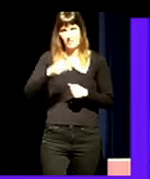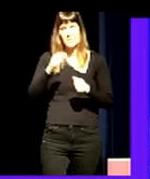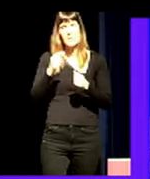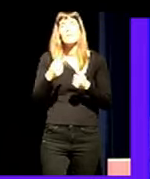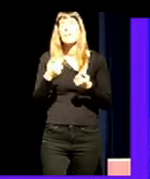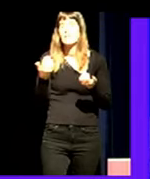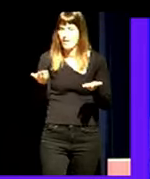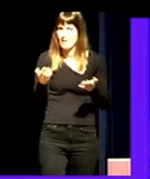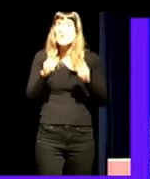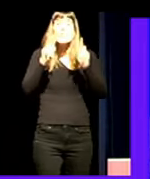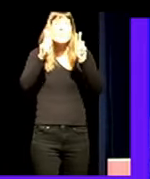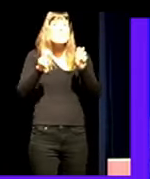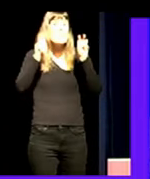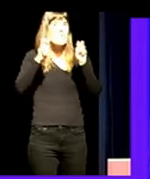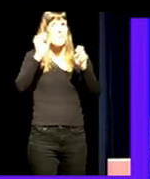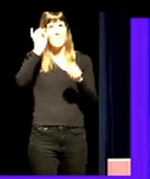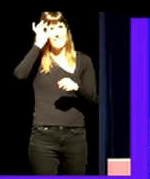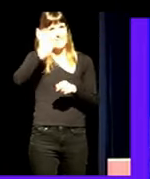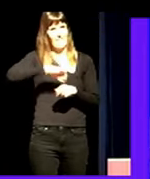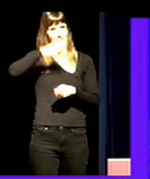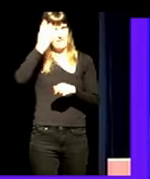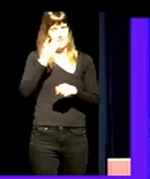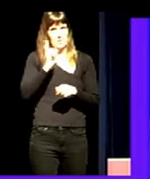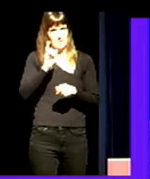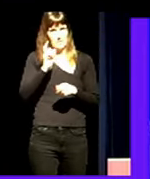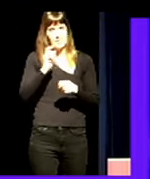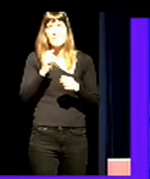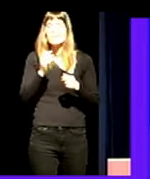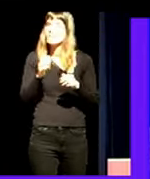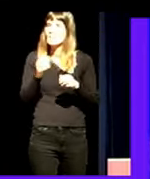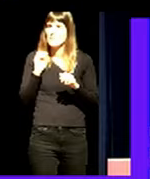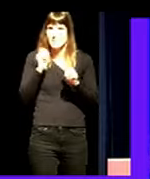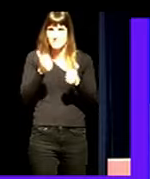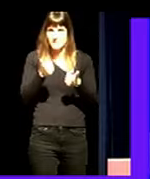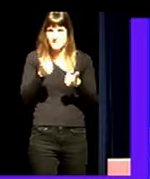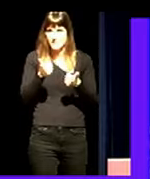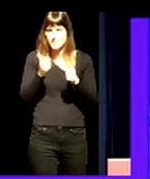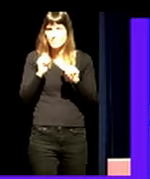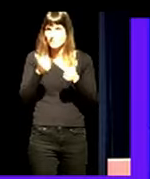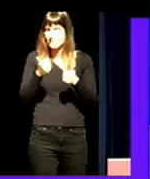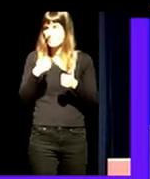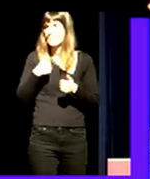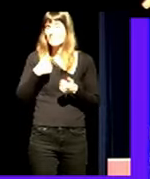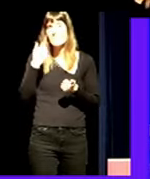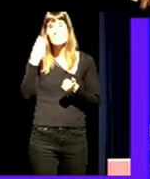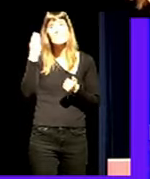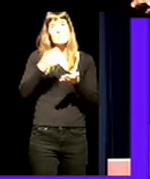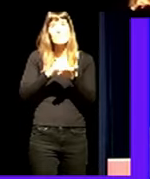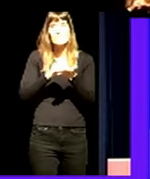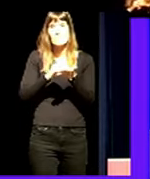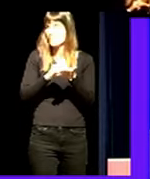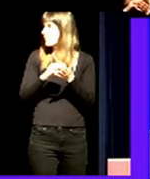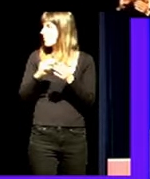ez dut, gaur segurenik aipatuko dugana, da, lehenetik zen euskaten eta seguren ez, eta gainera, behirak non deja